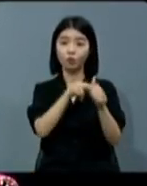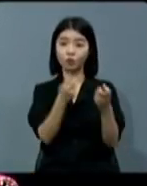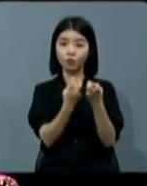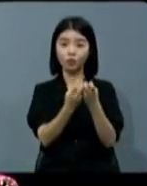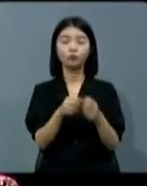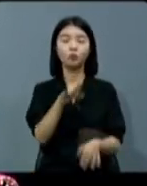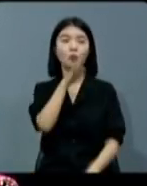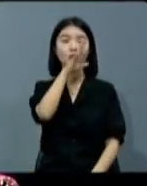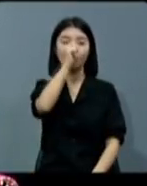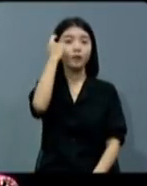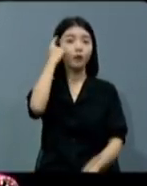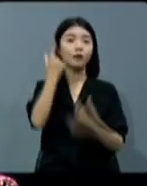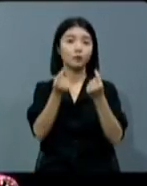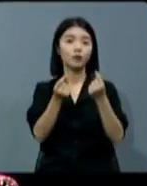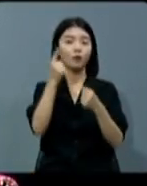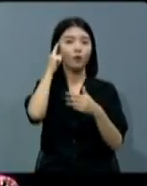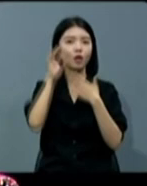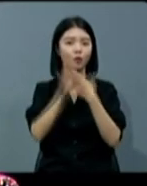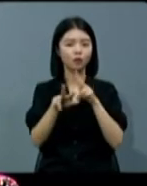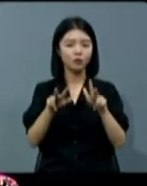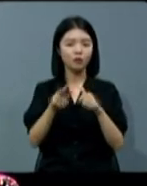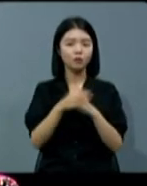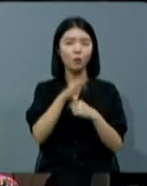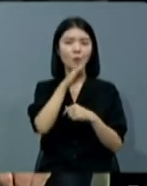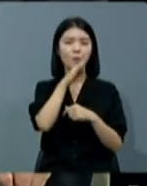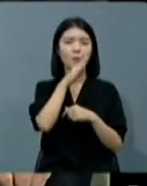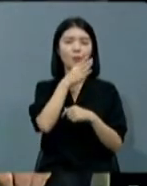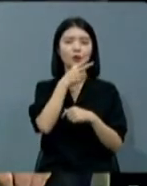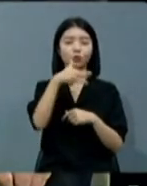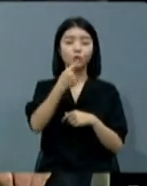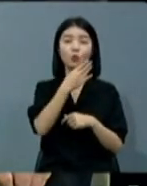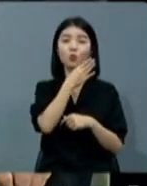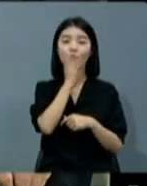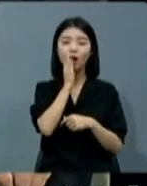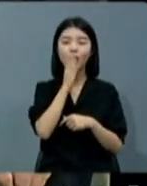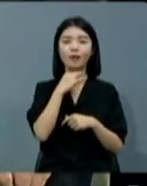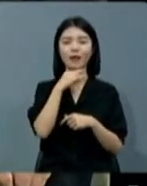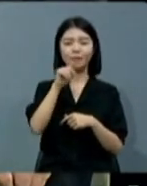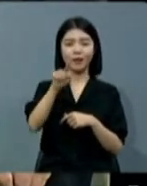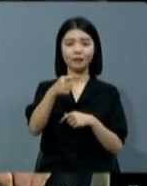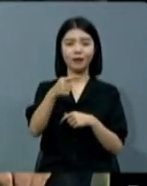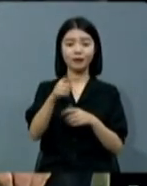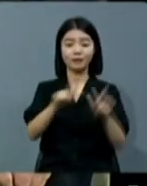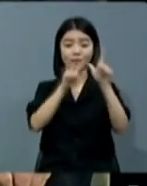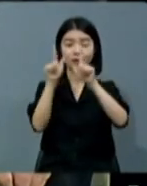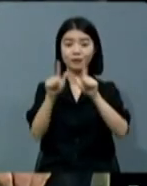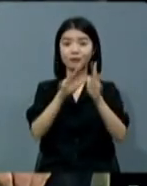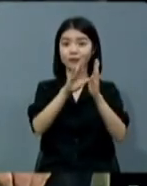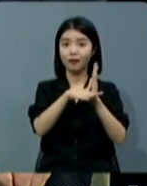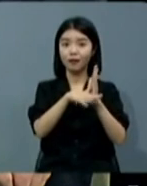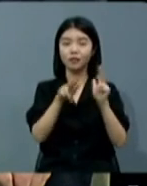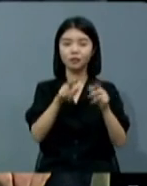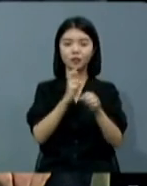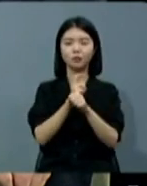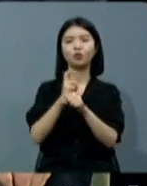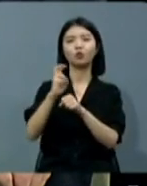생각이라고 봅니다. 왜냐하면 지금 초고령화 사회 그리고 100세까지 사는 사회 그리고 앞으로